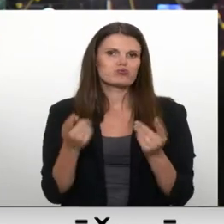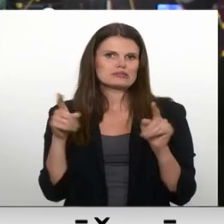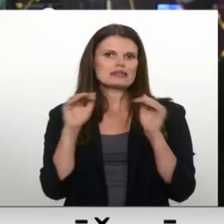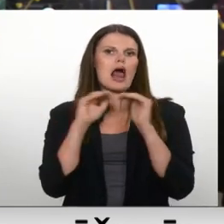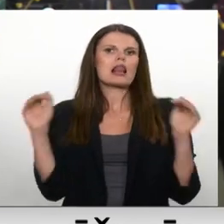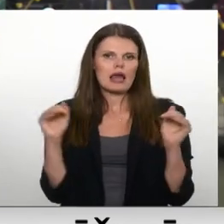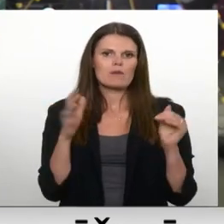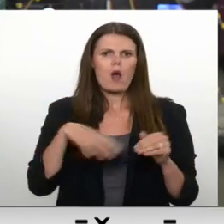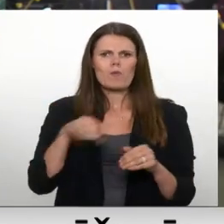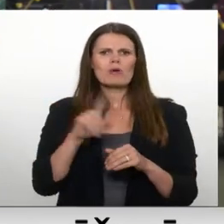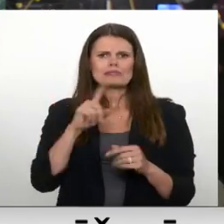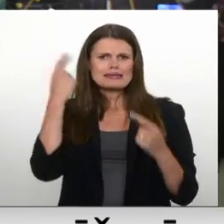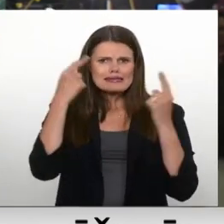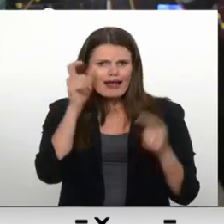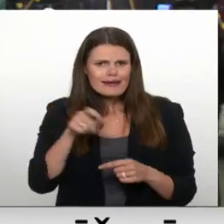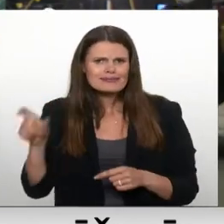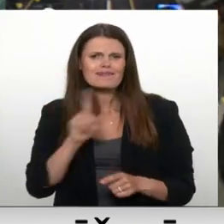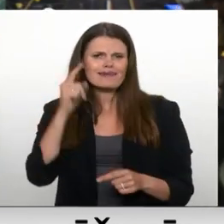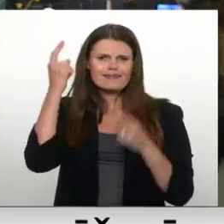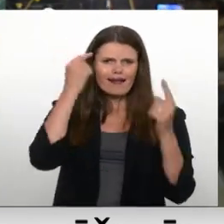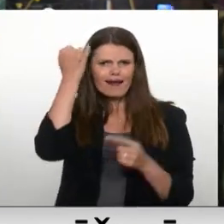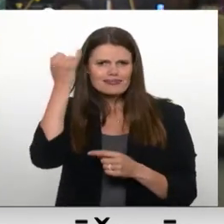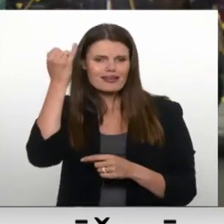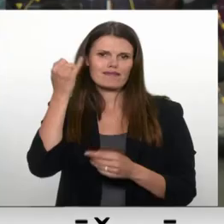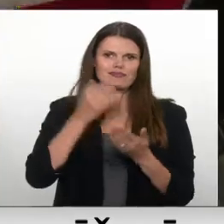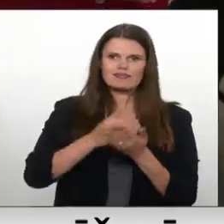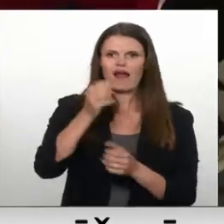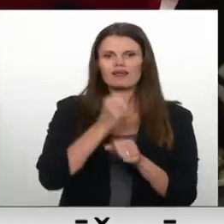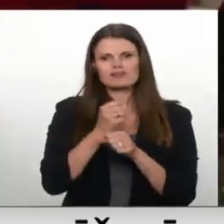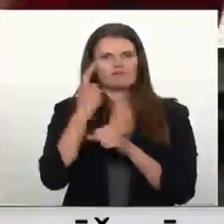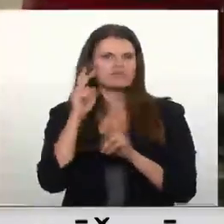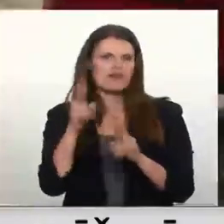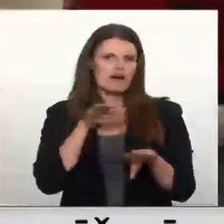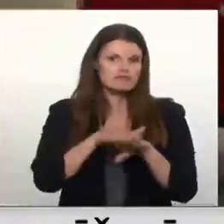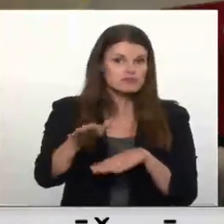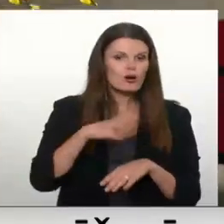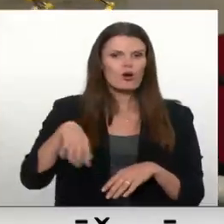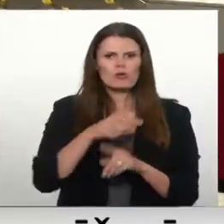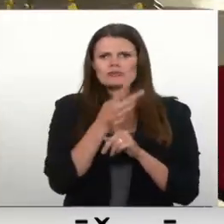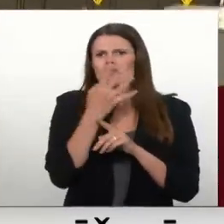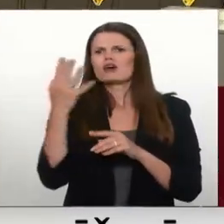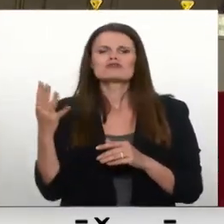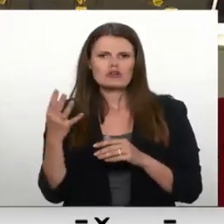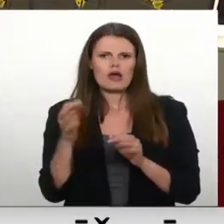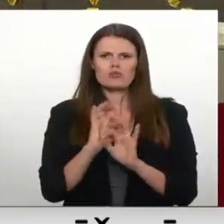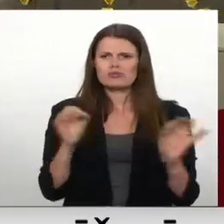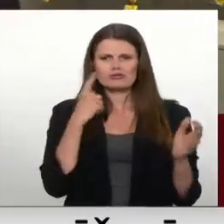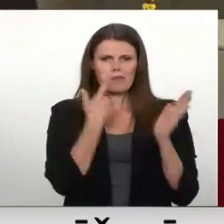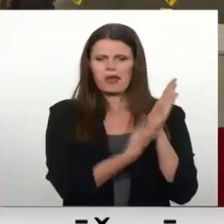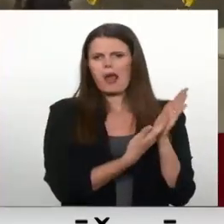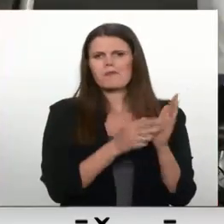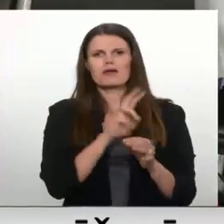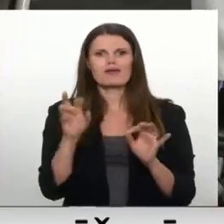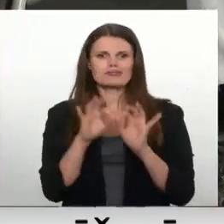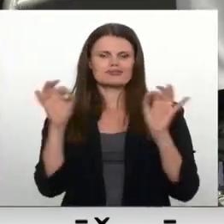mums ir traki cilvēki ar trakām idejām, kuri tālāk jau strādā pie to īstenošanas. Mums ir virkne brīnišķīgu piemēru, kas ir